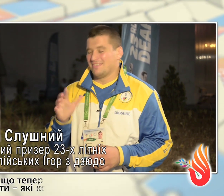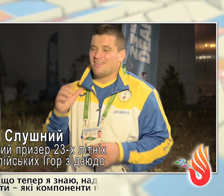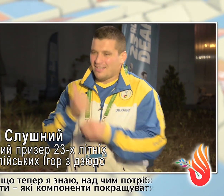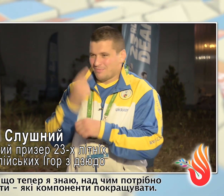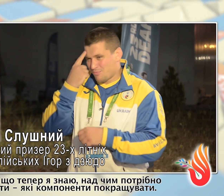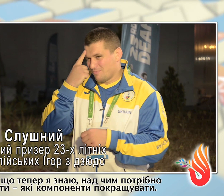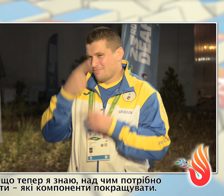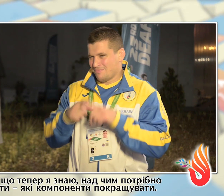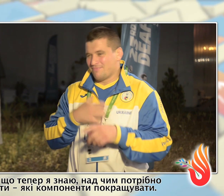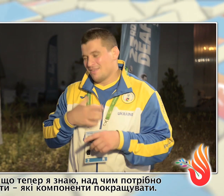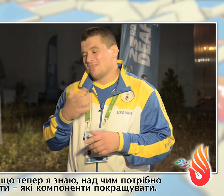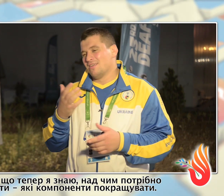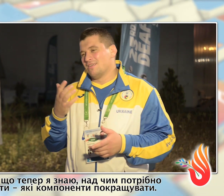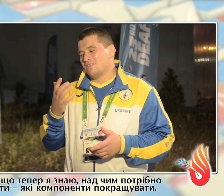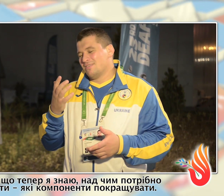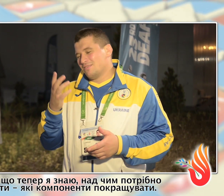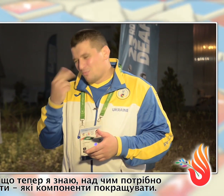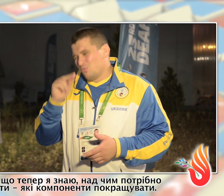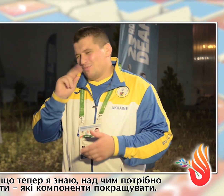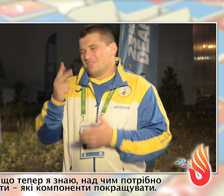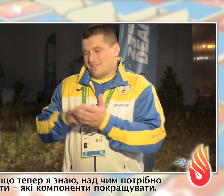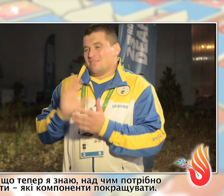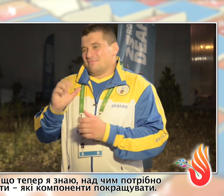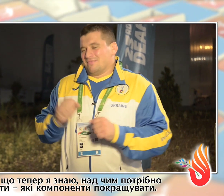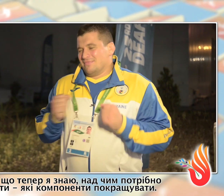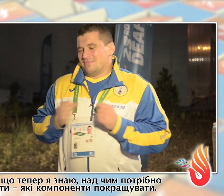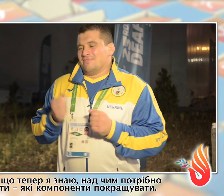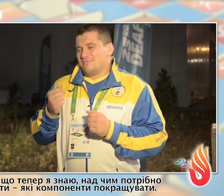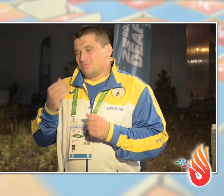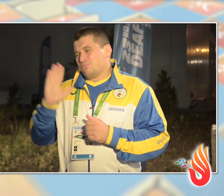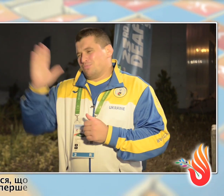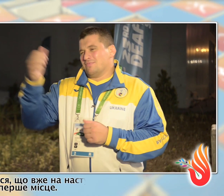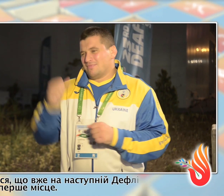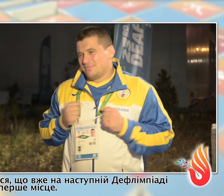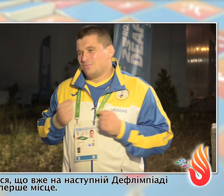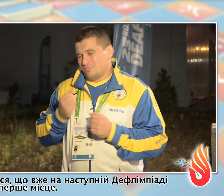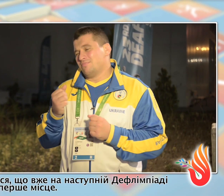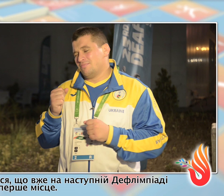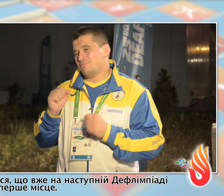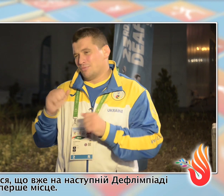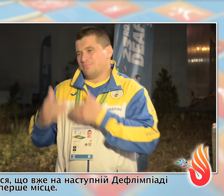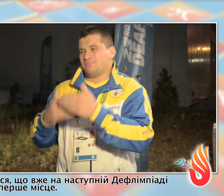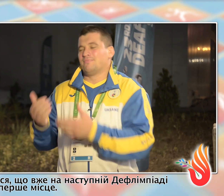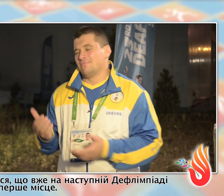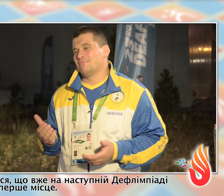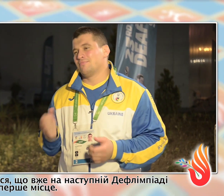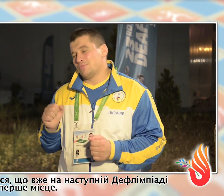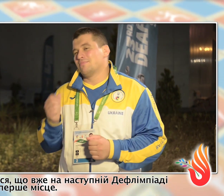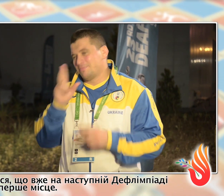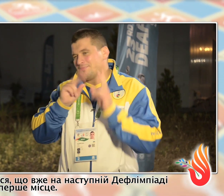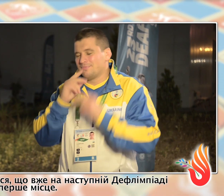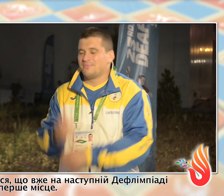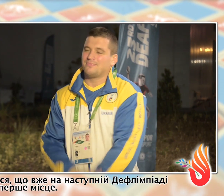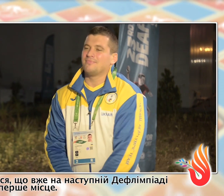Головне, що тепер я знаю, над чим потрібно працювати, які компоненти покращувати. Сподіваюся, що вже на наступній Дефлімпіаді я